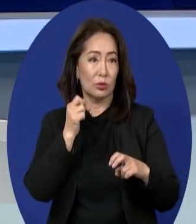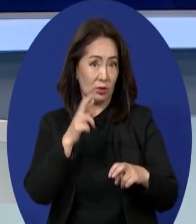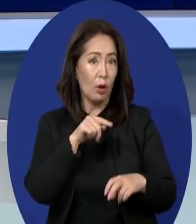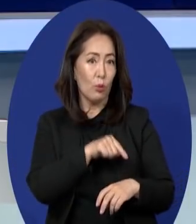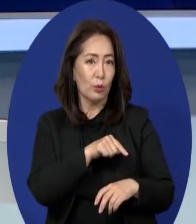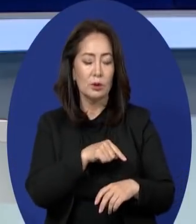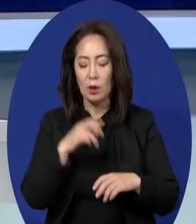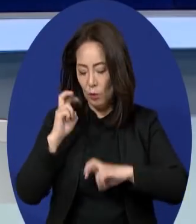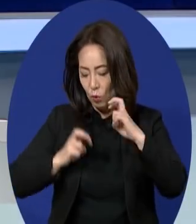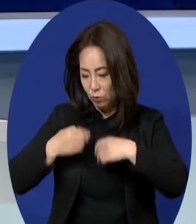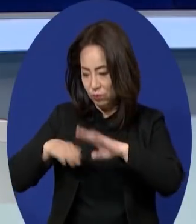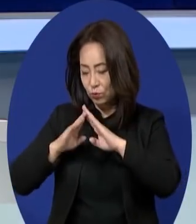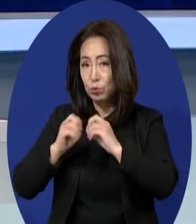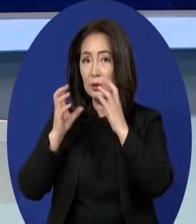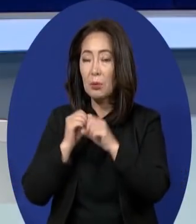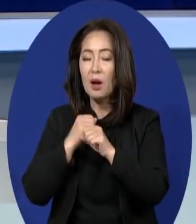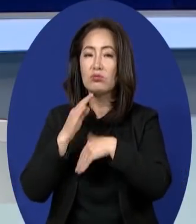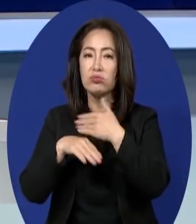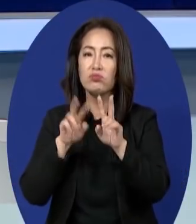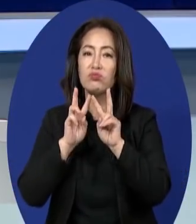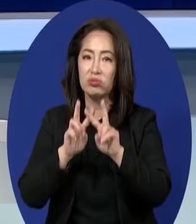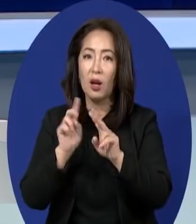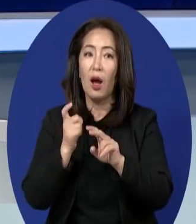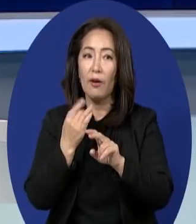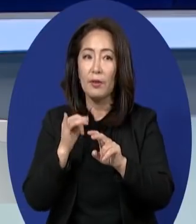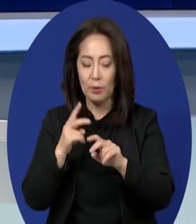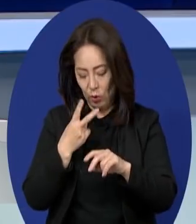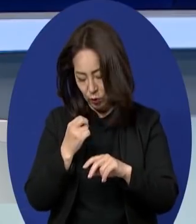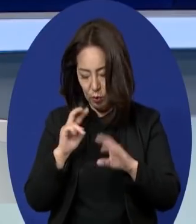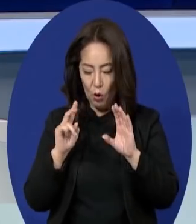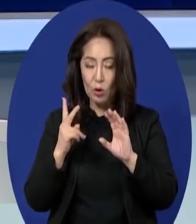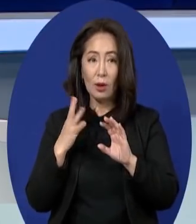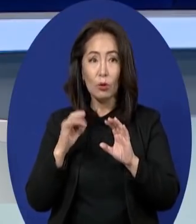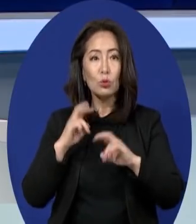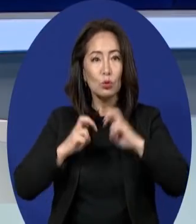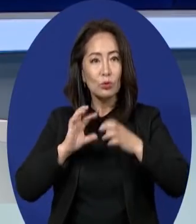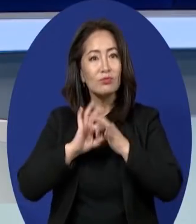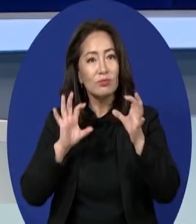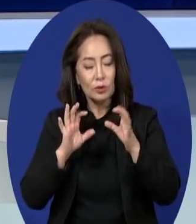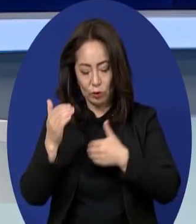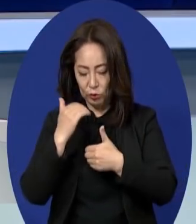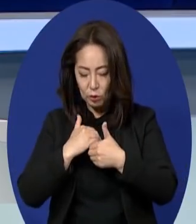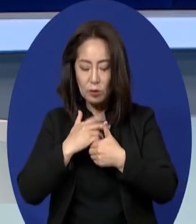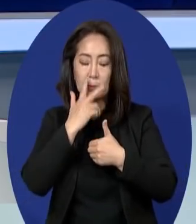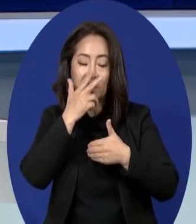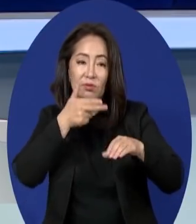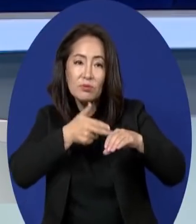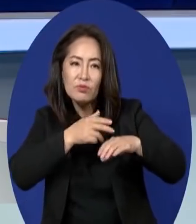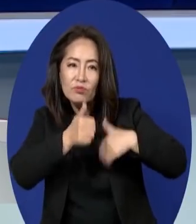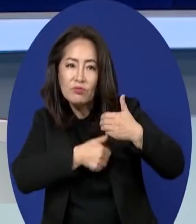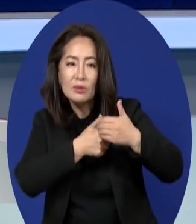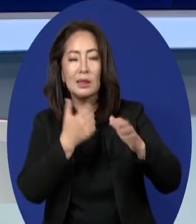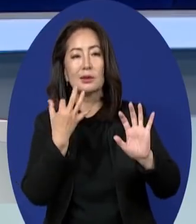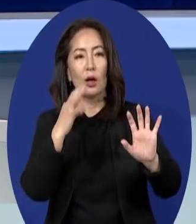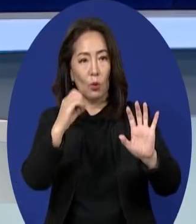бүтээн байгуулалтын ажлын хэвийн үргэлжилж байгаа. 2025 онд үйлдвэр ашиглалтанд орж дотоодын шатхууны 80% хангана. Манай улсад